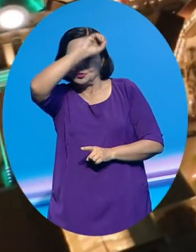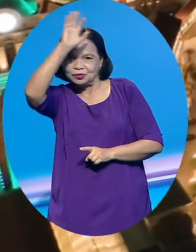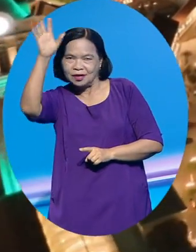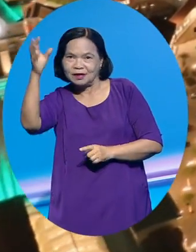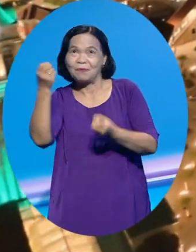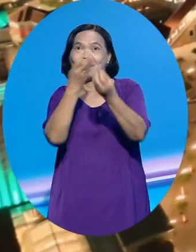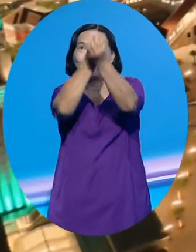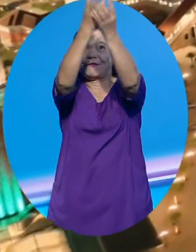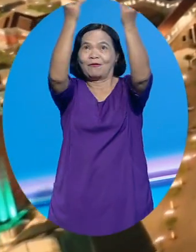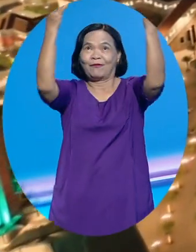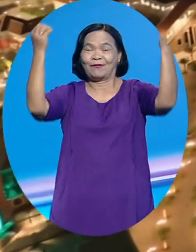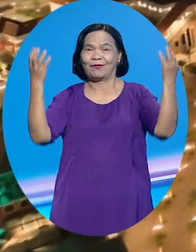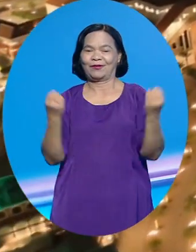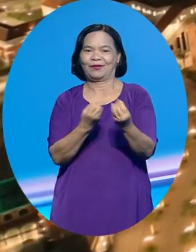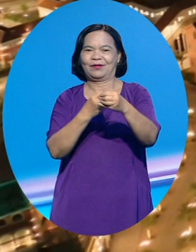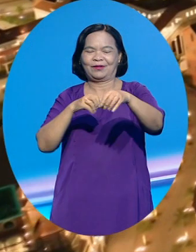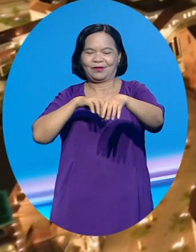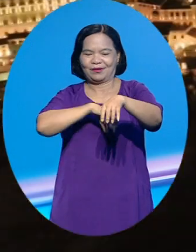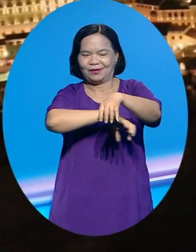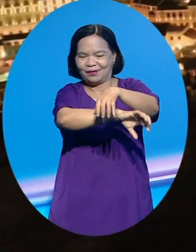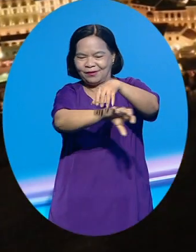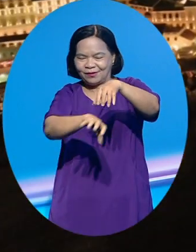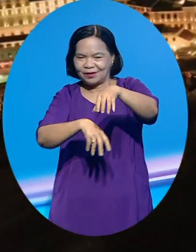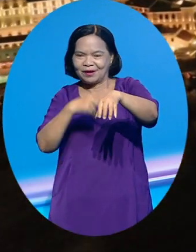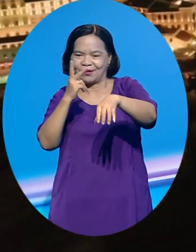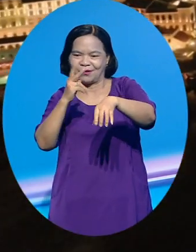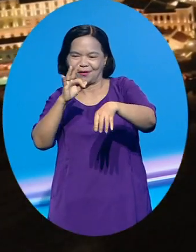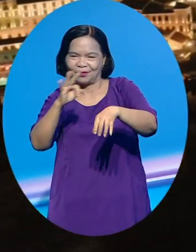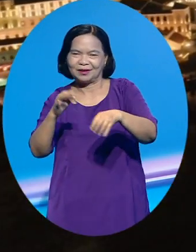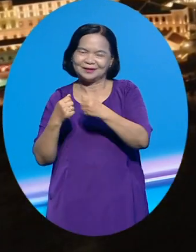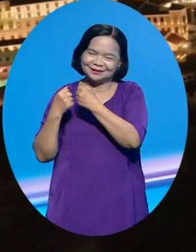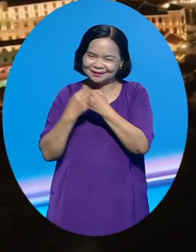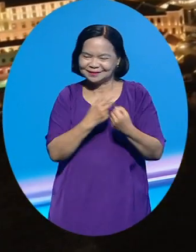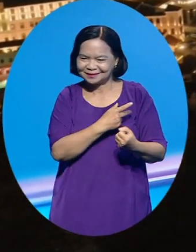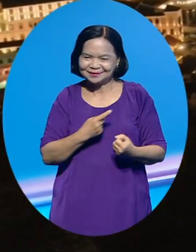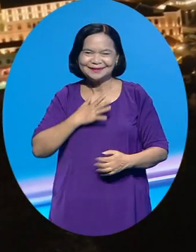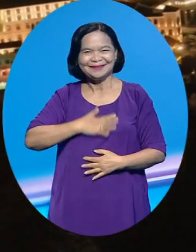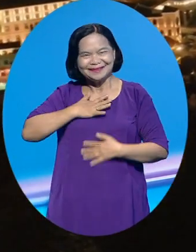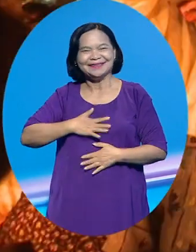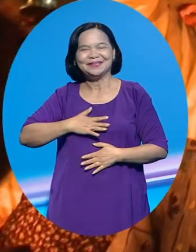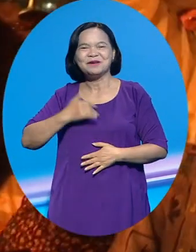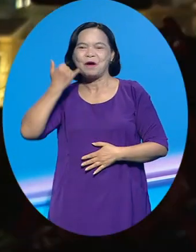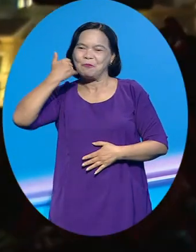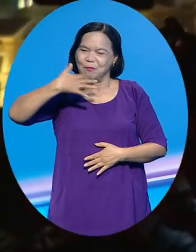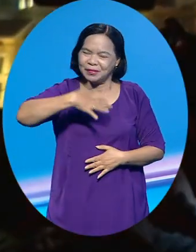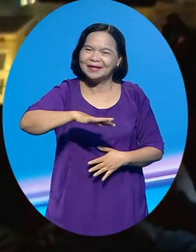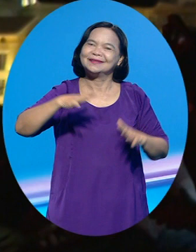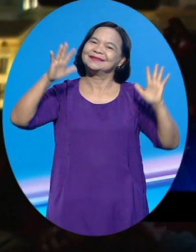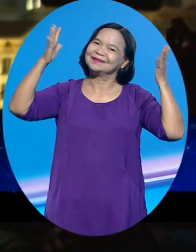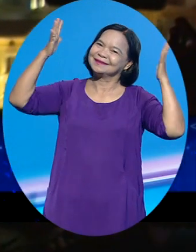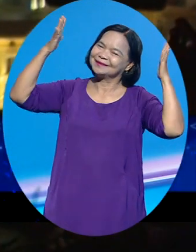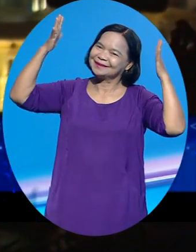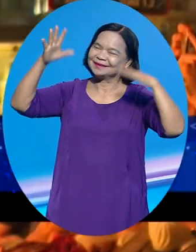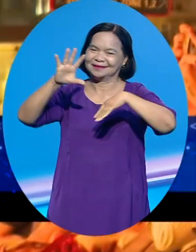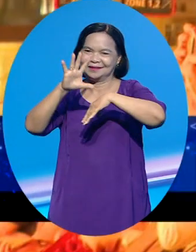pháo hoa rực rỡ. Trên đảo Hòn Thơm, đông đảo du khách cũng rất thích thú với các hoạt động tắm biển, vui chơi tại công viên nước hay thử